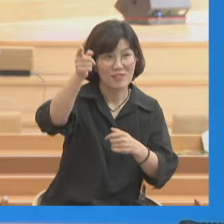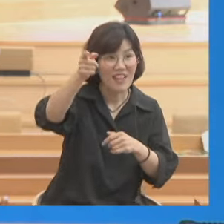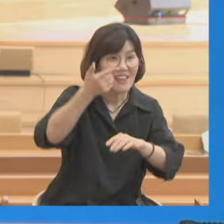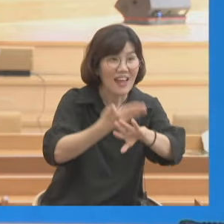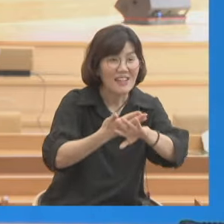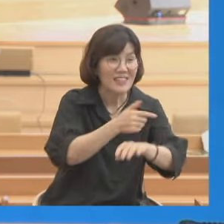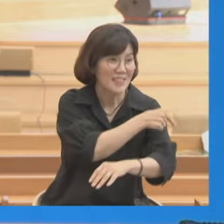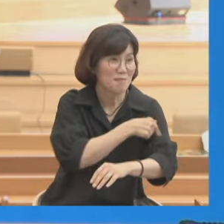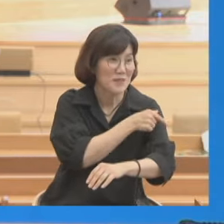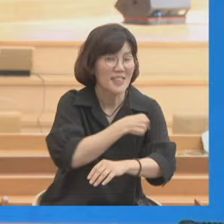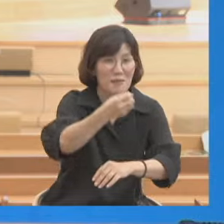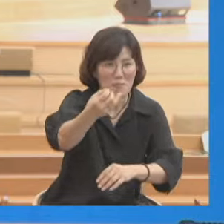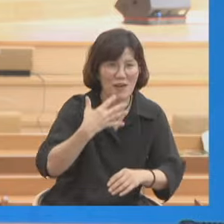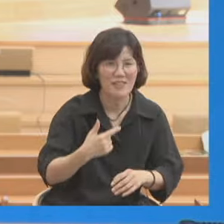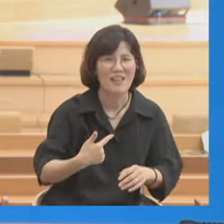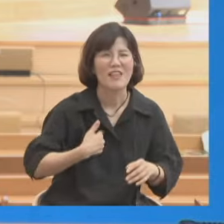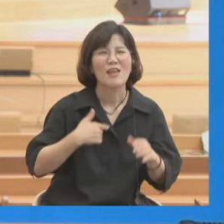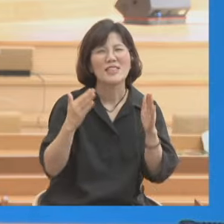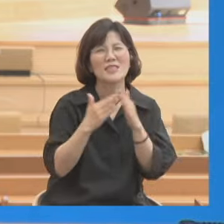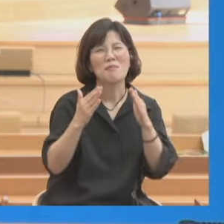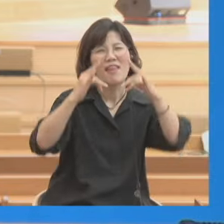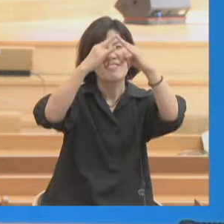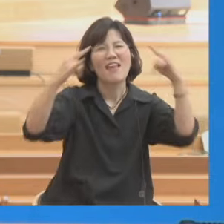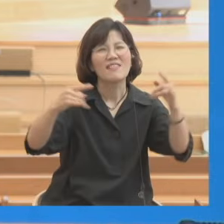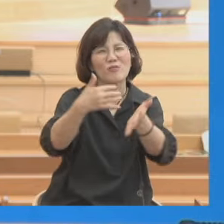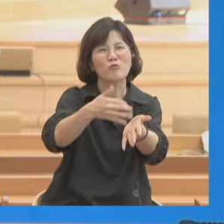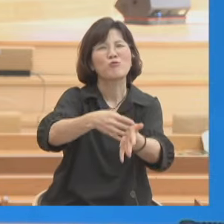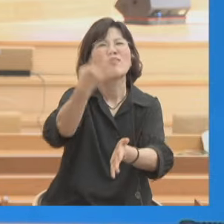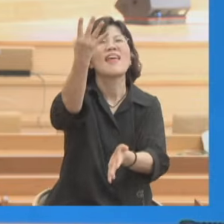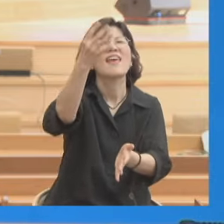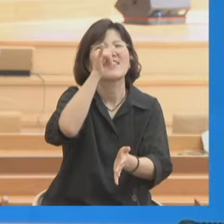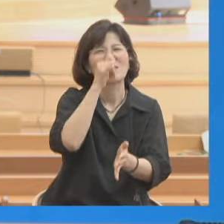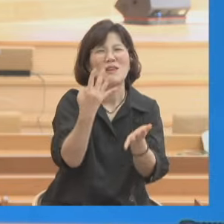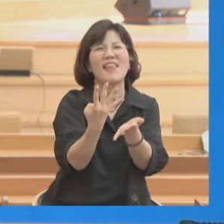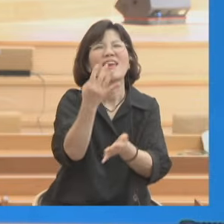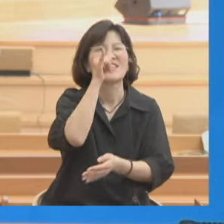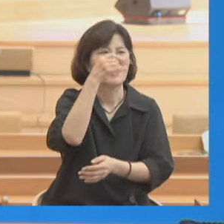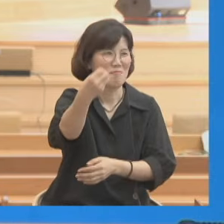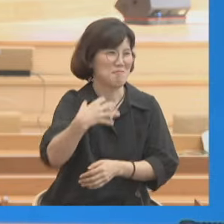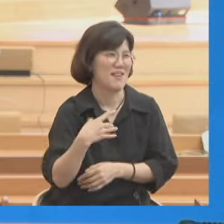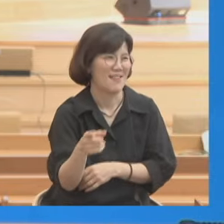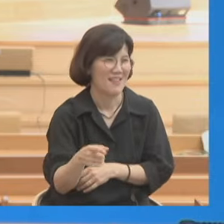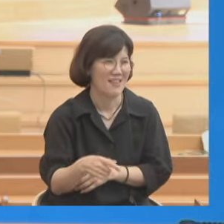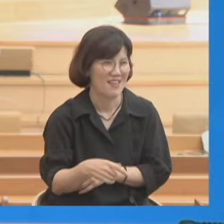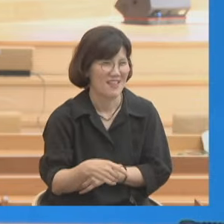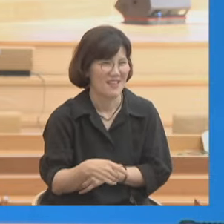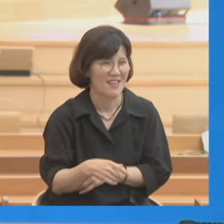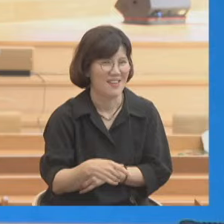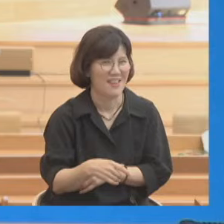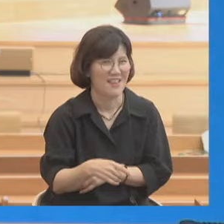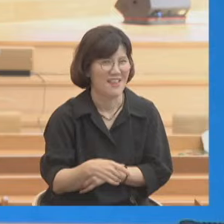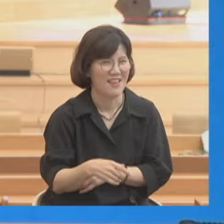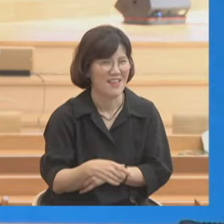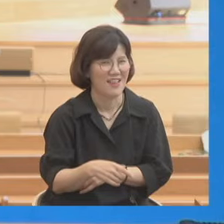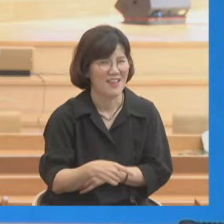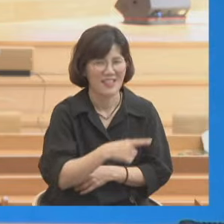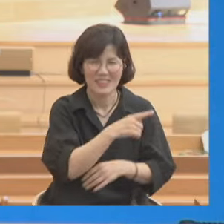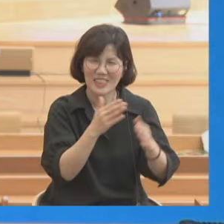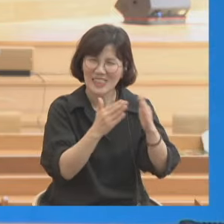텐트가 네 채가 있다고. 네 개가 있대, 네 개. 집은 전세로 살고 있는 거 알고